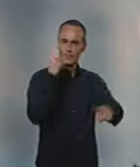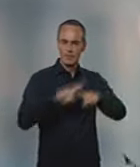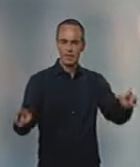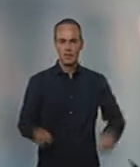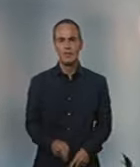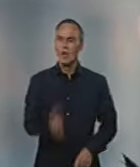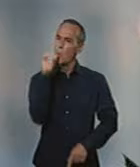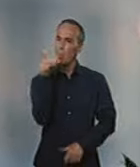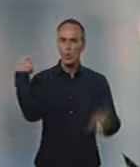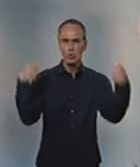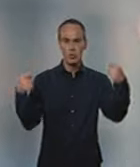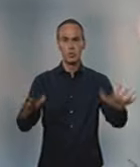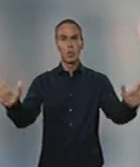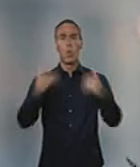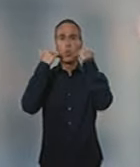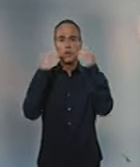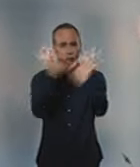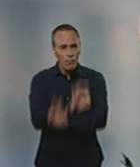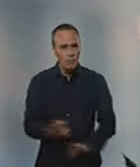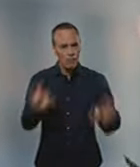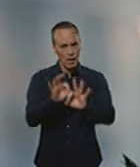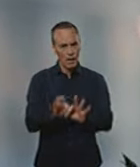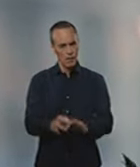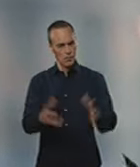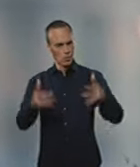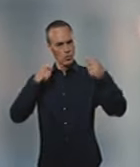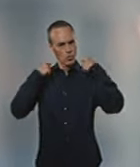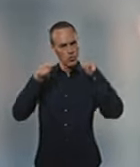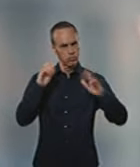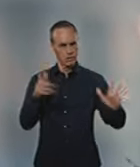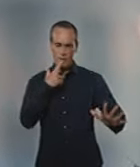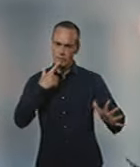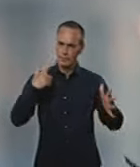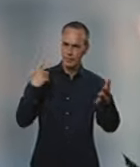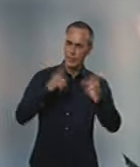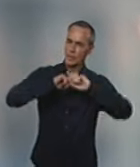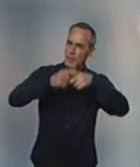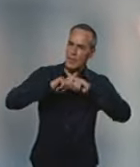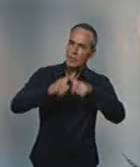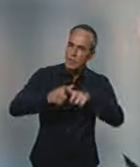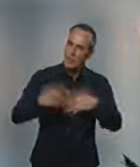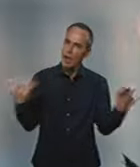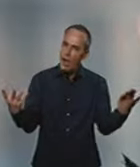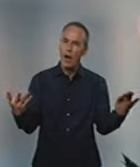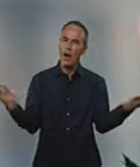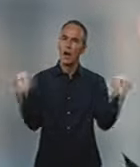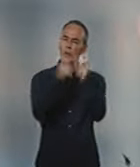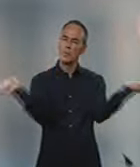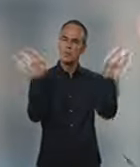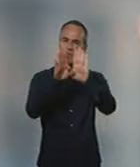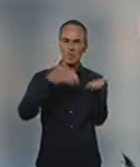souplesse ne sera pas un crime ou une souplesse négocié permettra d'éviter bien des drames bien des faillites bien des